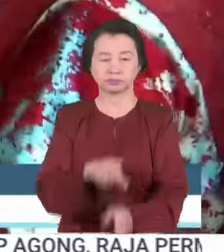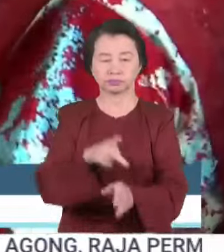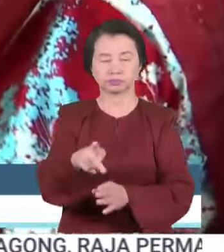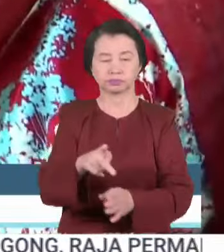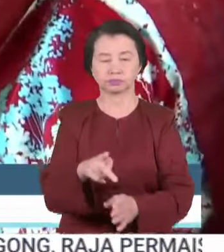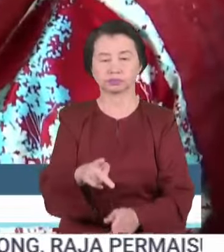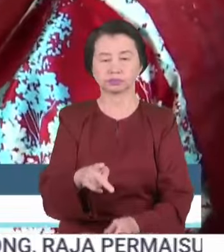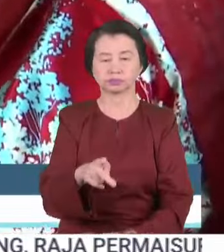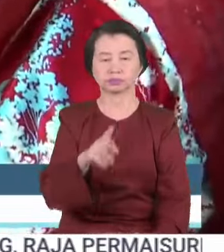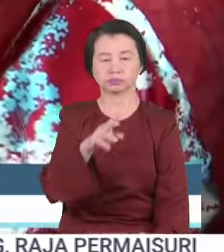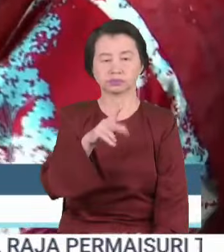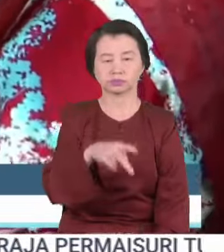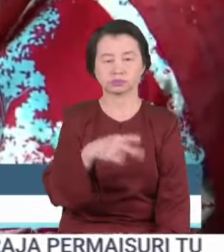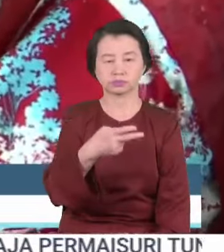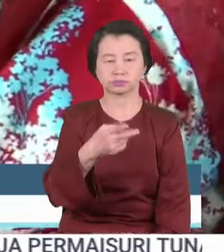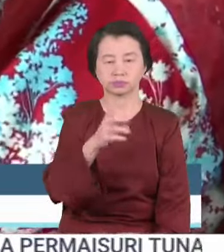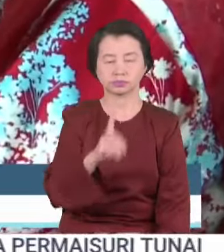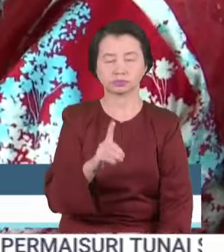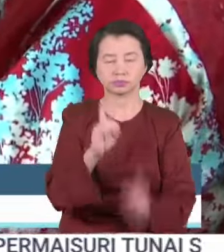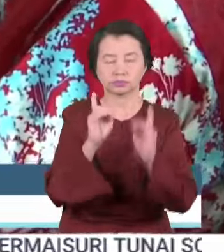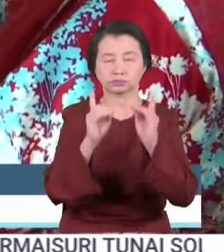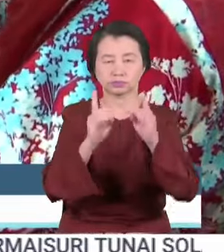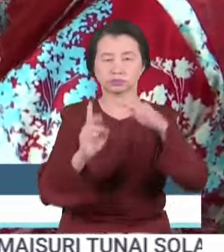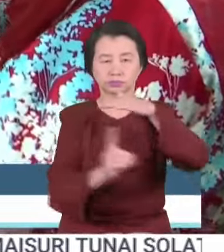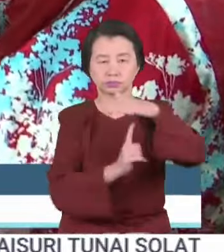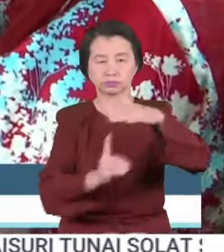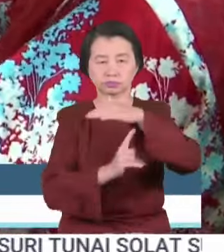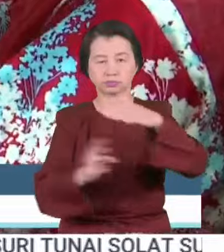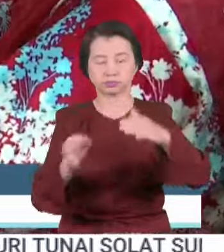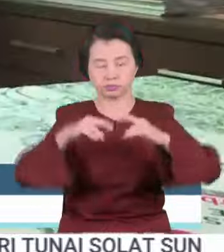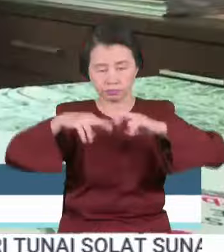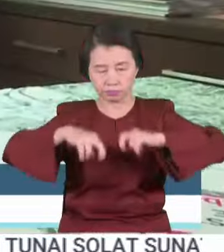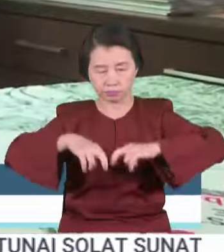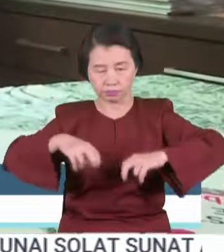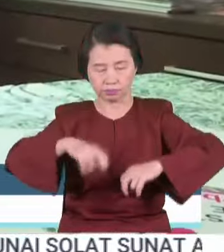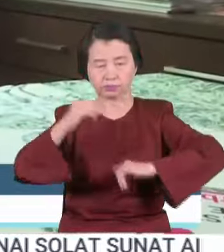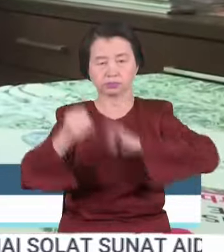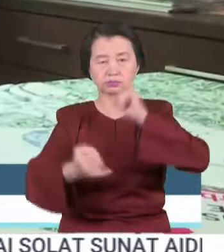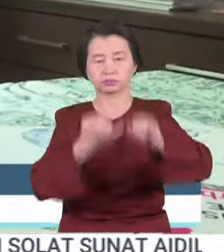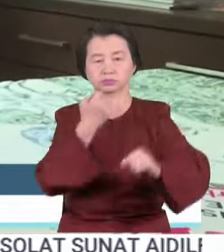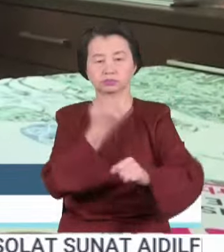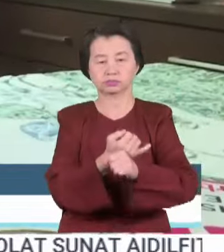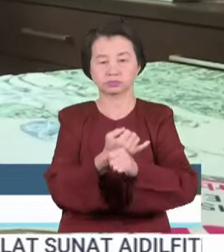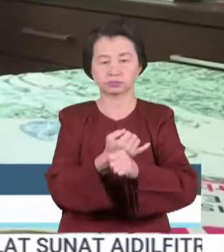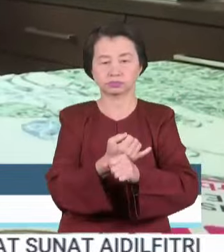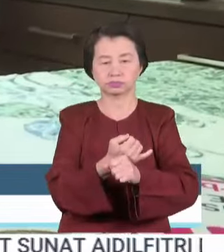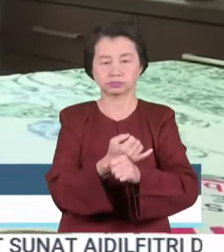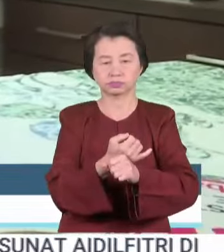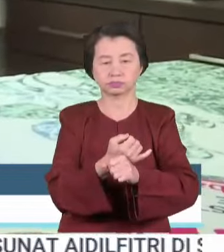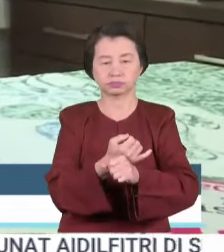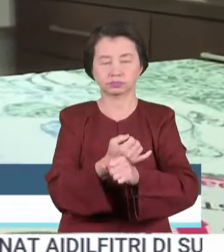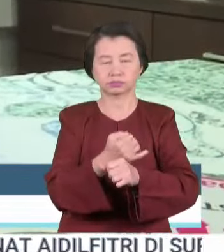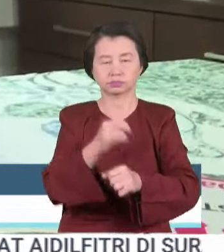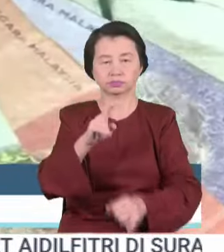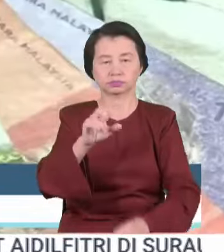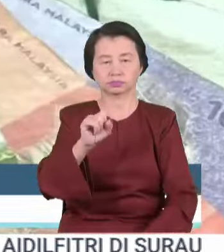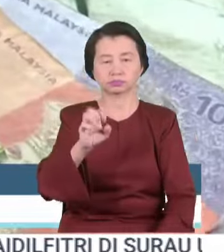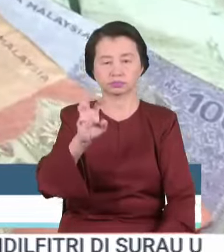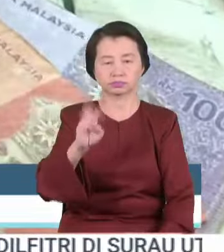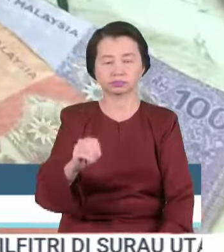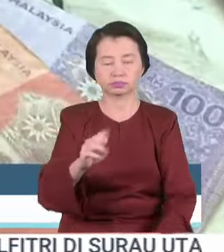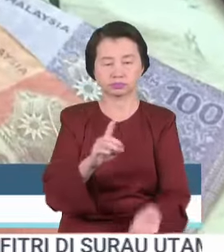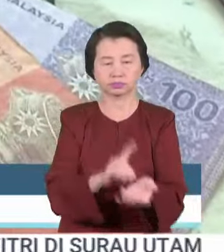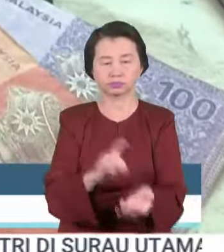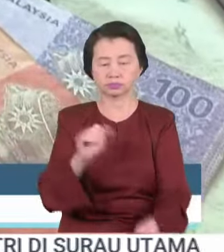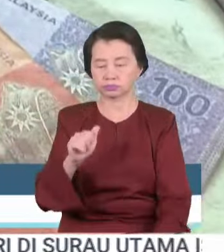Madia Kehormat, Pusat Penyelidikan Dasar dan Kajian Antarabangsa, Universiti Sains Malaysia,